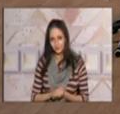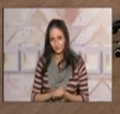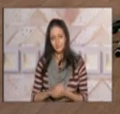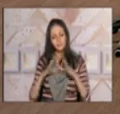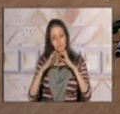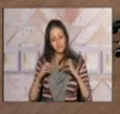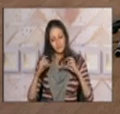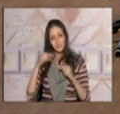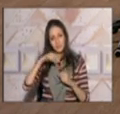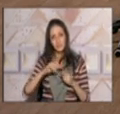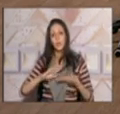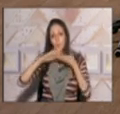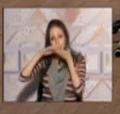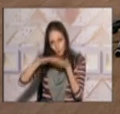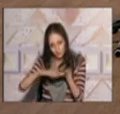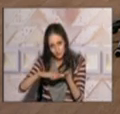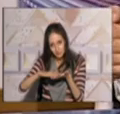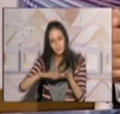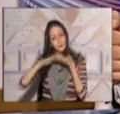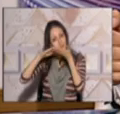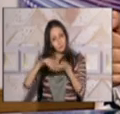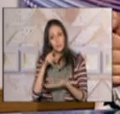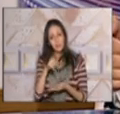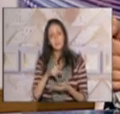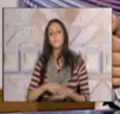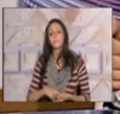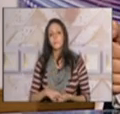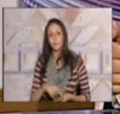تقدم خدمة للمواطن. تمام. زي ايه مثلا؟ احنا عندنا